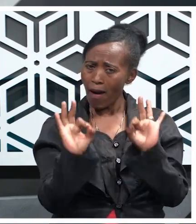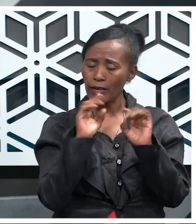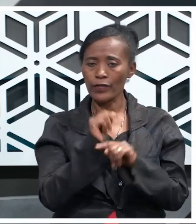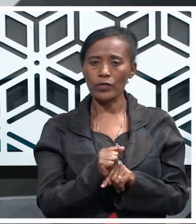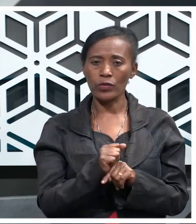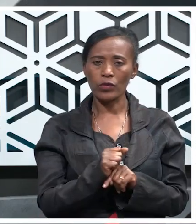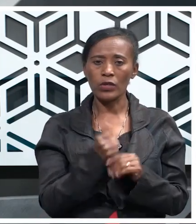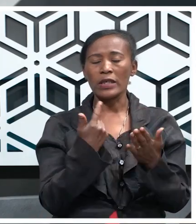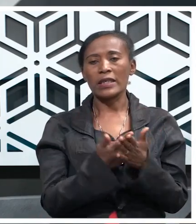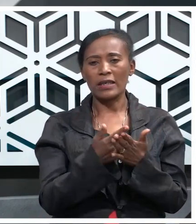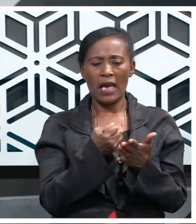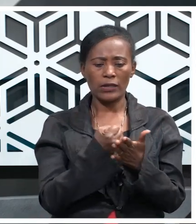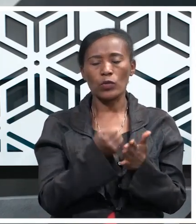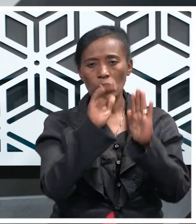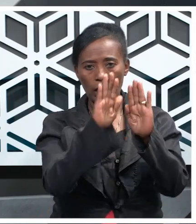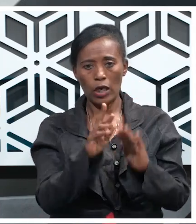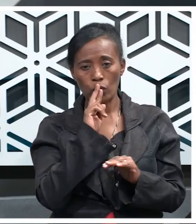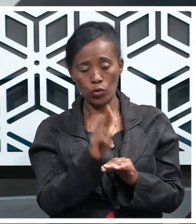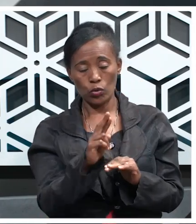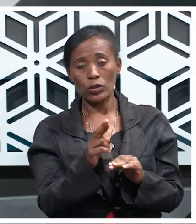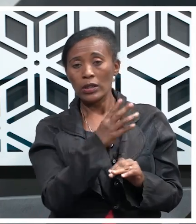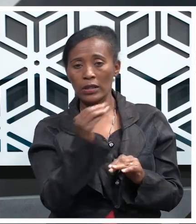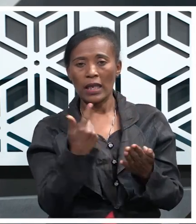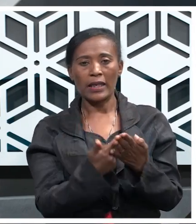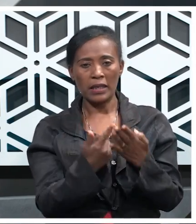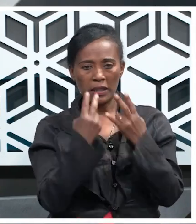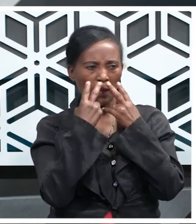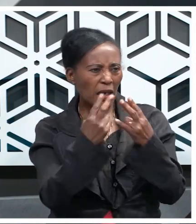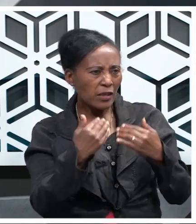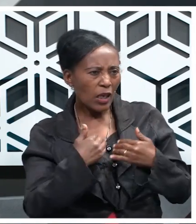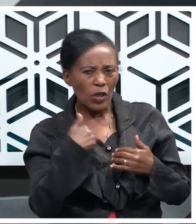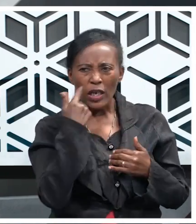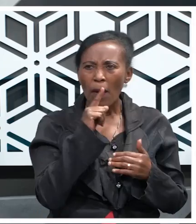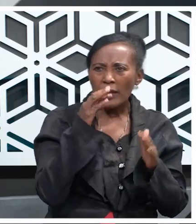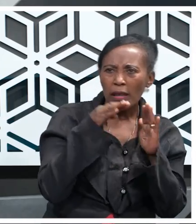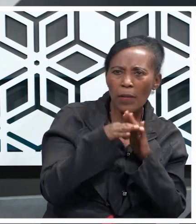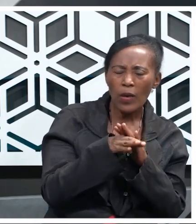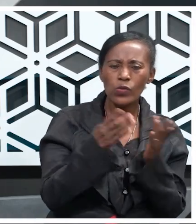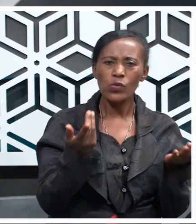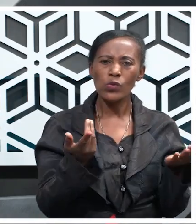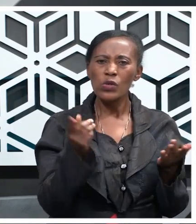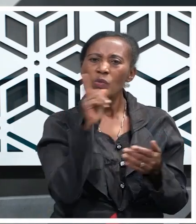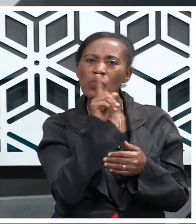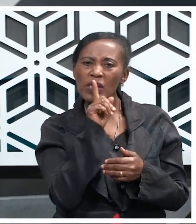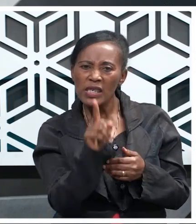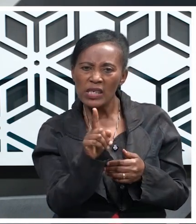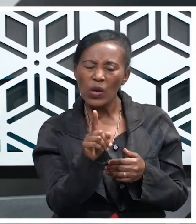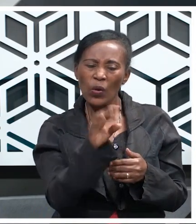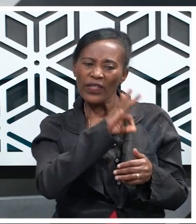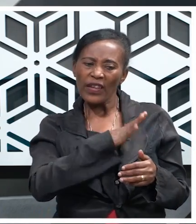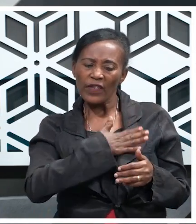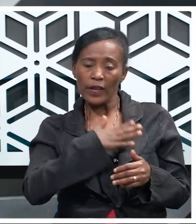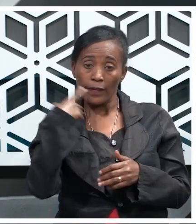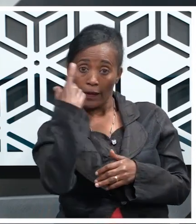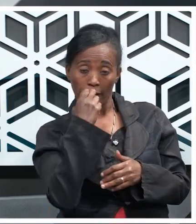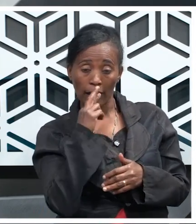በጣም አሪፍ ነው ከስፖንሰሮች አንዳንዶቹ ስፖንሰሮች ጋር ስቴጂ ምን ያህል ተመልካቻለሁ ማነማን ይገቡበታል ምንድነው